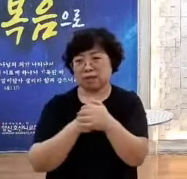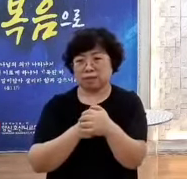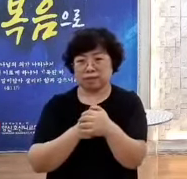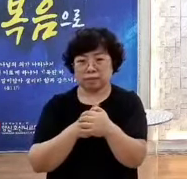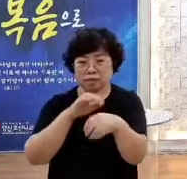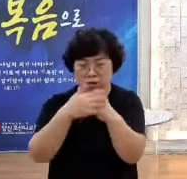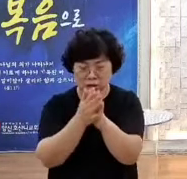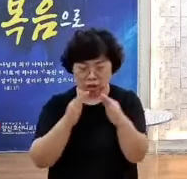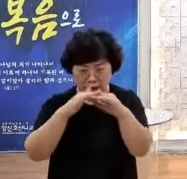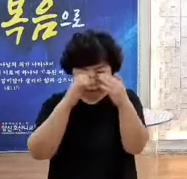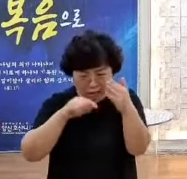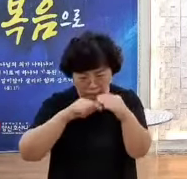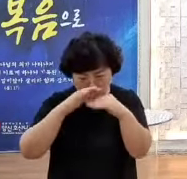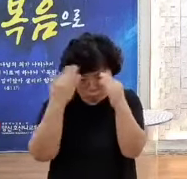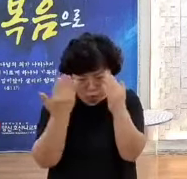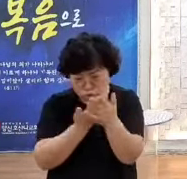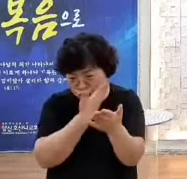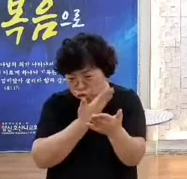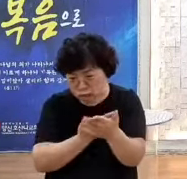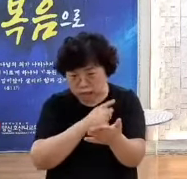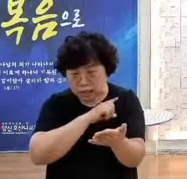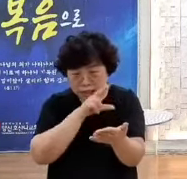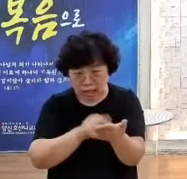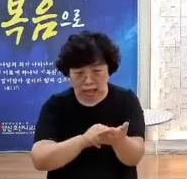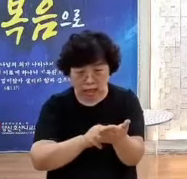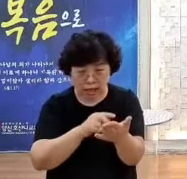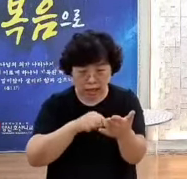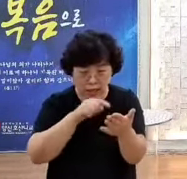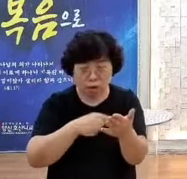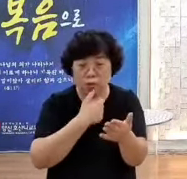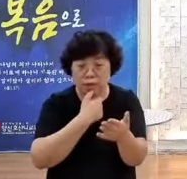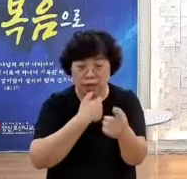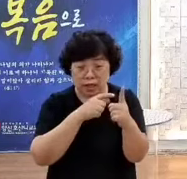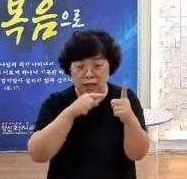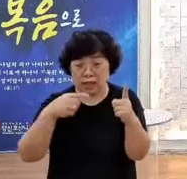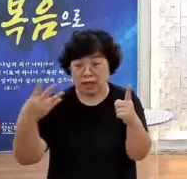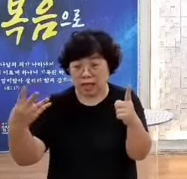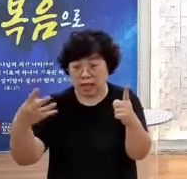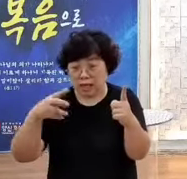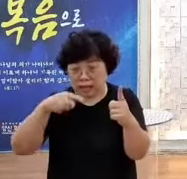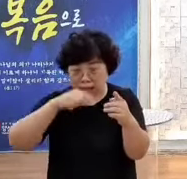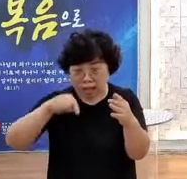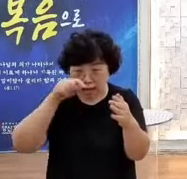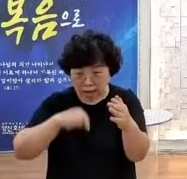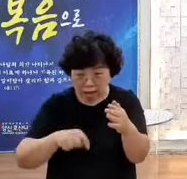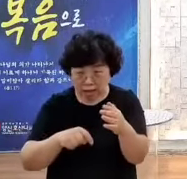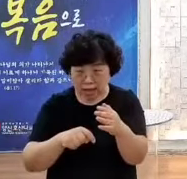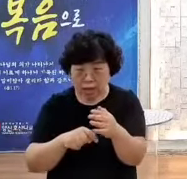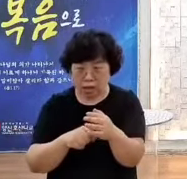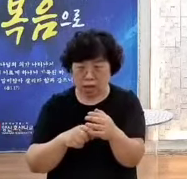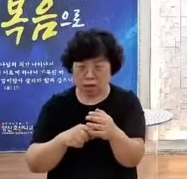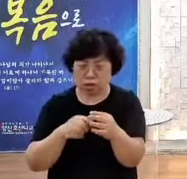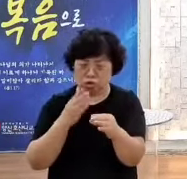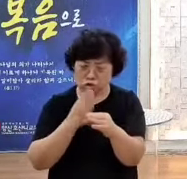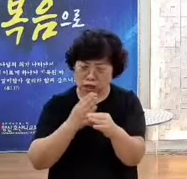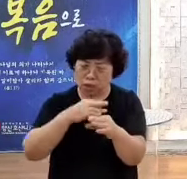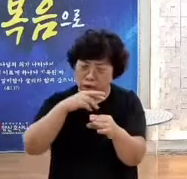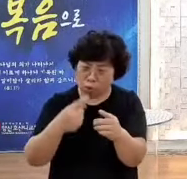배워왔습니다. 여러분, 그 가장 중요한 명제 한 개를 꼽아라 하면 여러분 뭘까요?